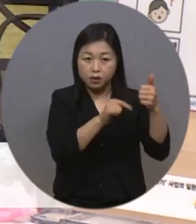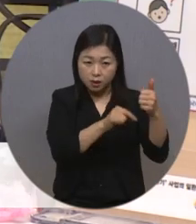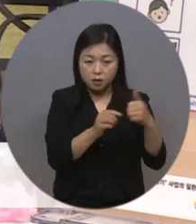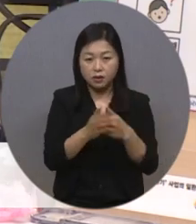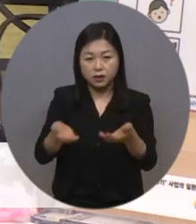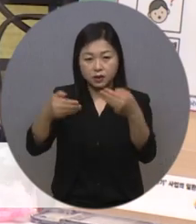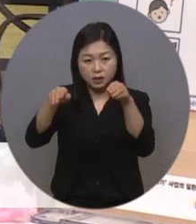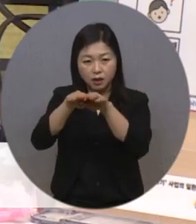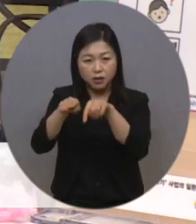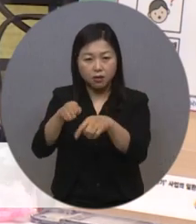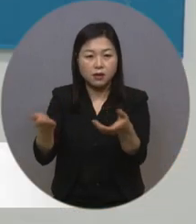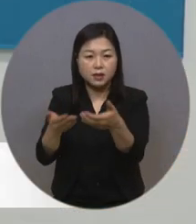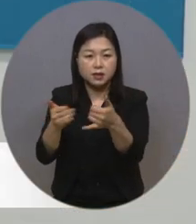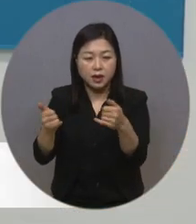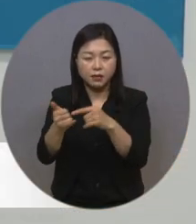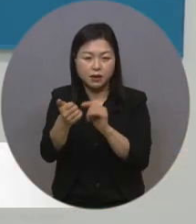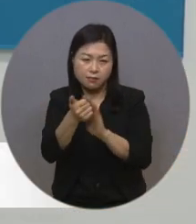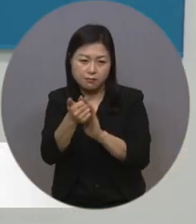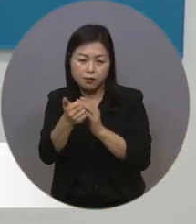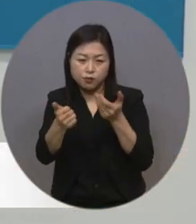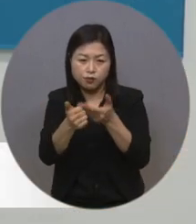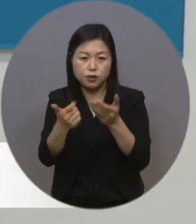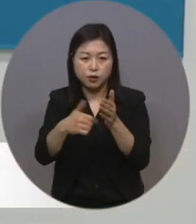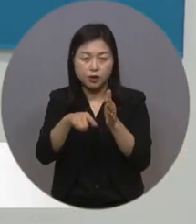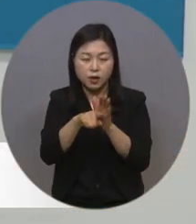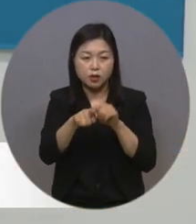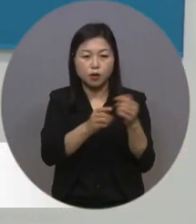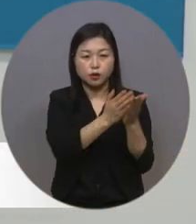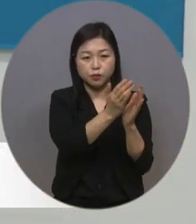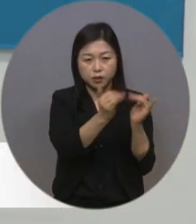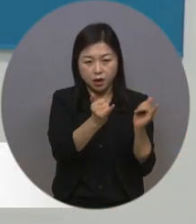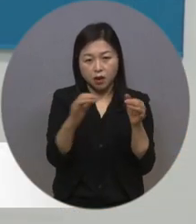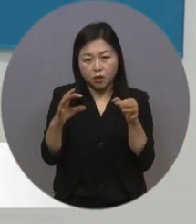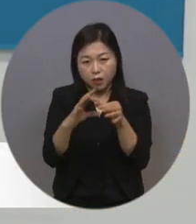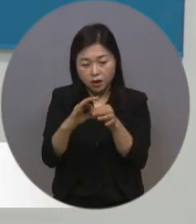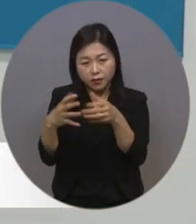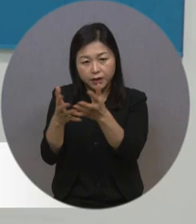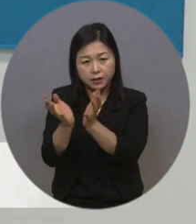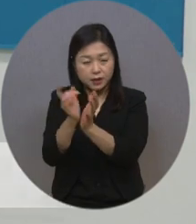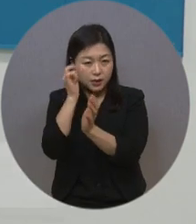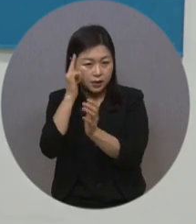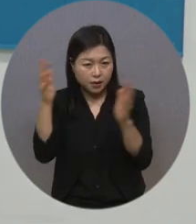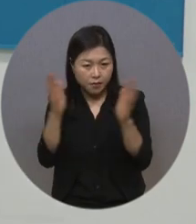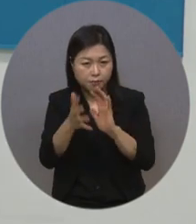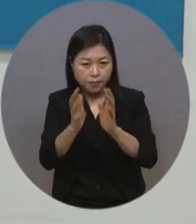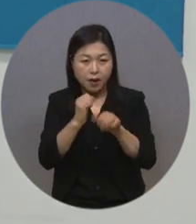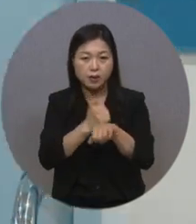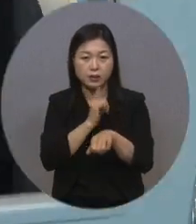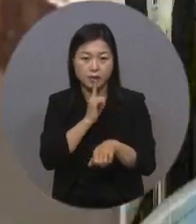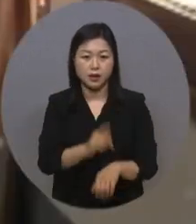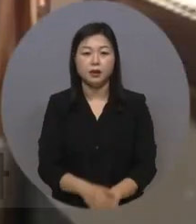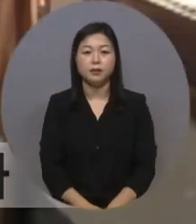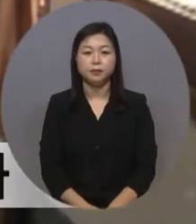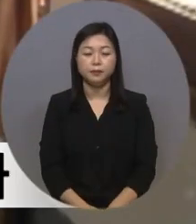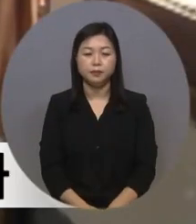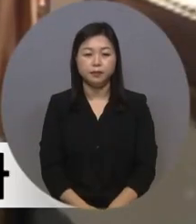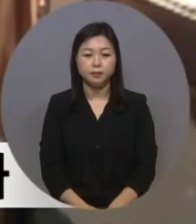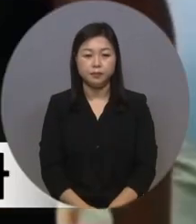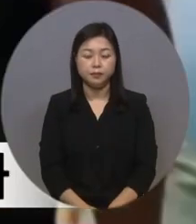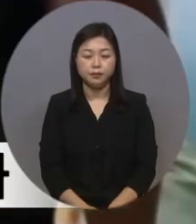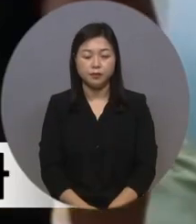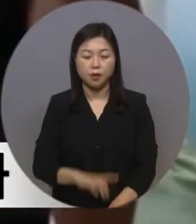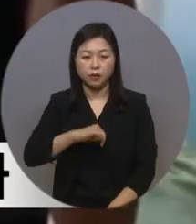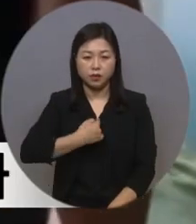종사자 처우가 개선될 수 있도록 전문가와 관련 단체의 지혜를 모으겠다고 밝혔습니다. 지난해